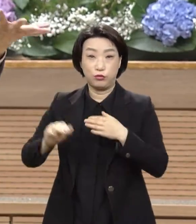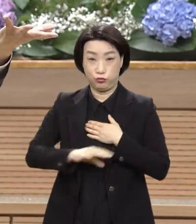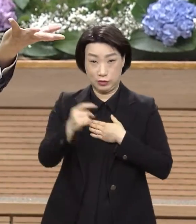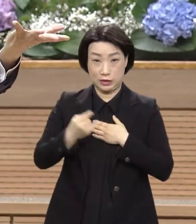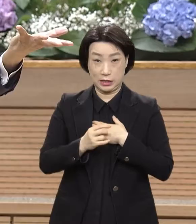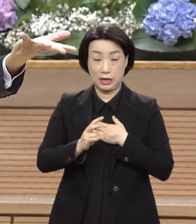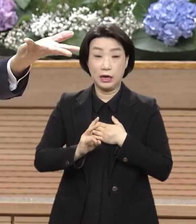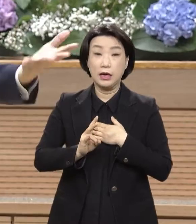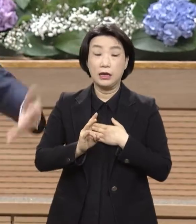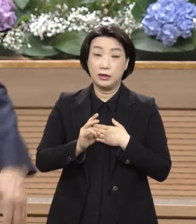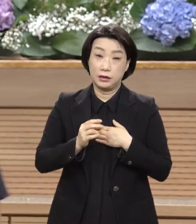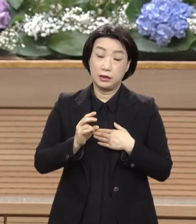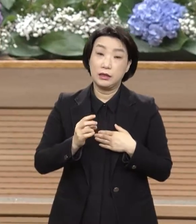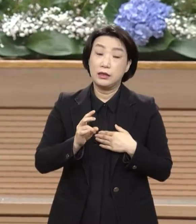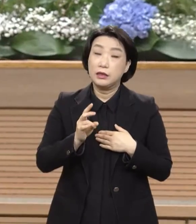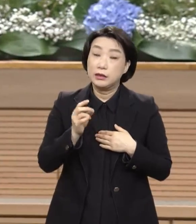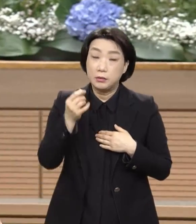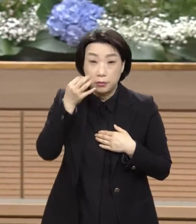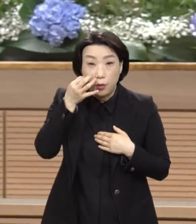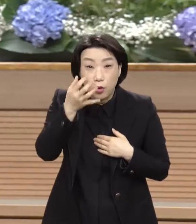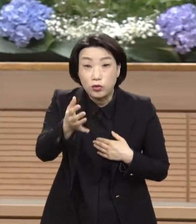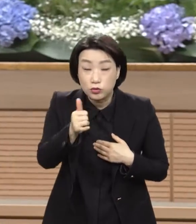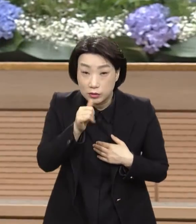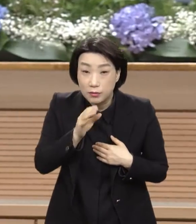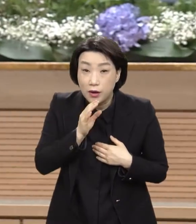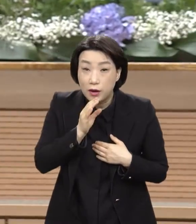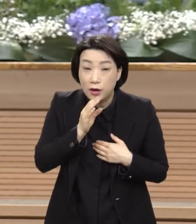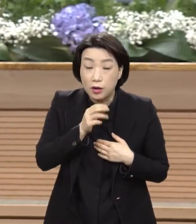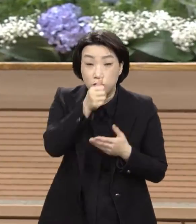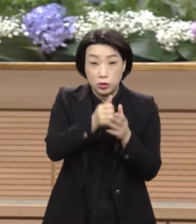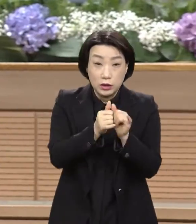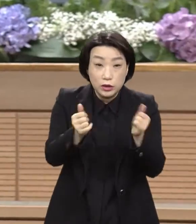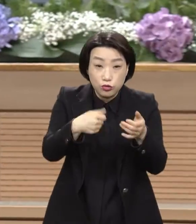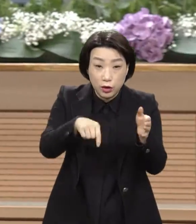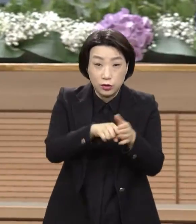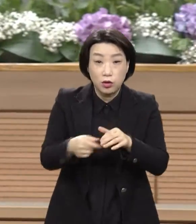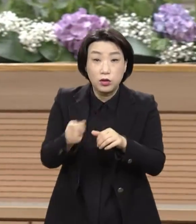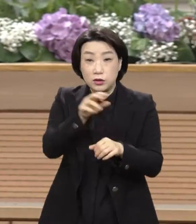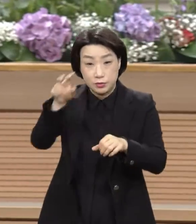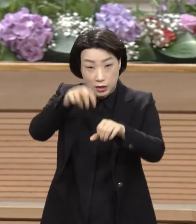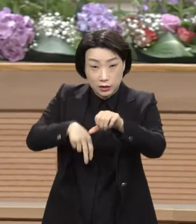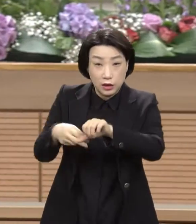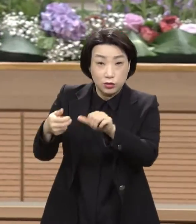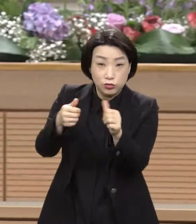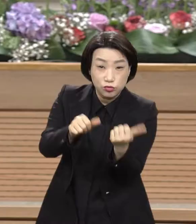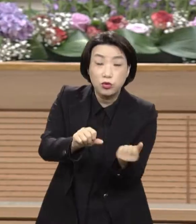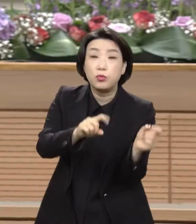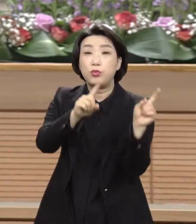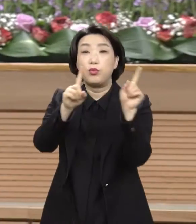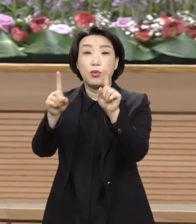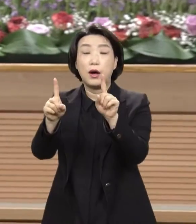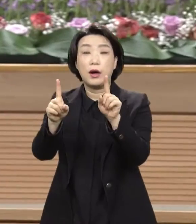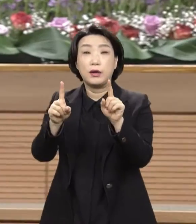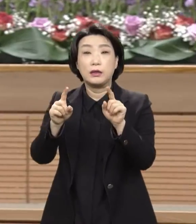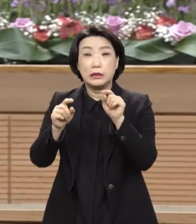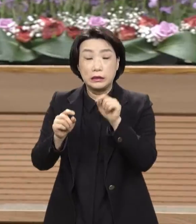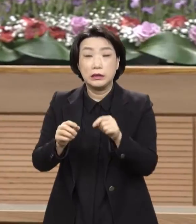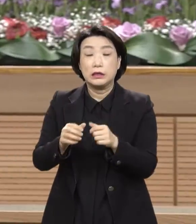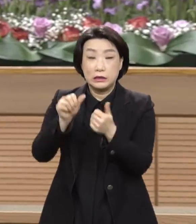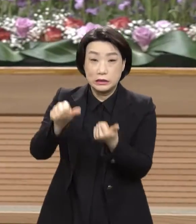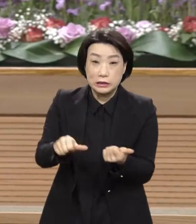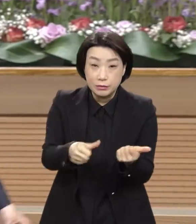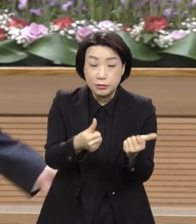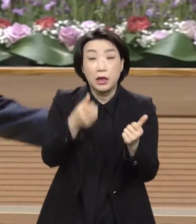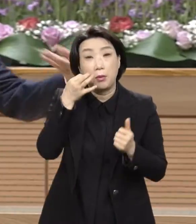예표를 던졌어요. 죄인을 위해서 죽으시고 부활할 이 예표를